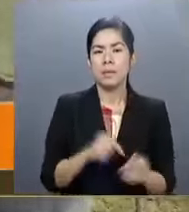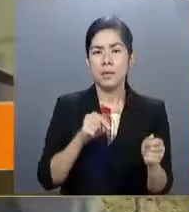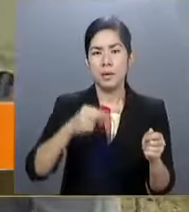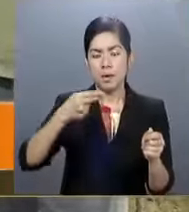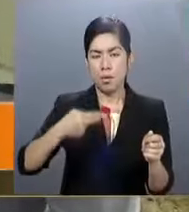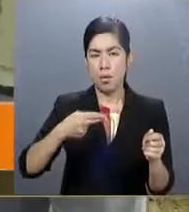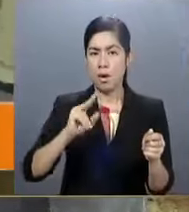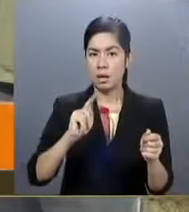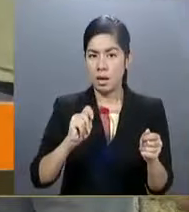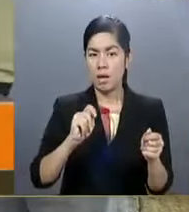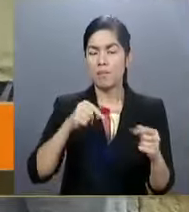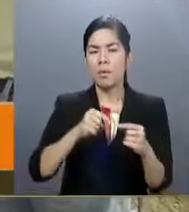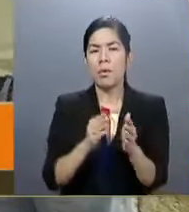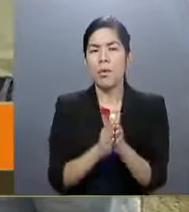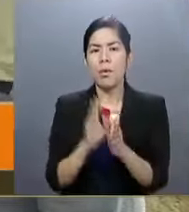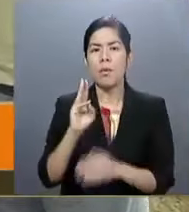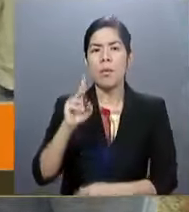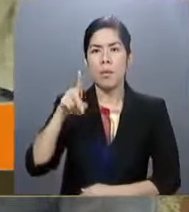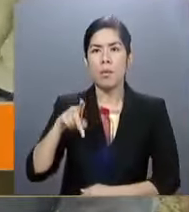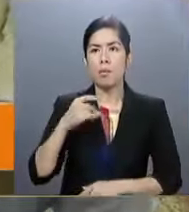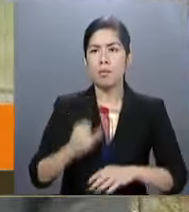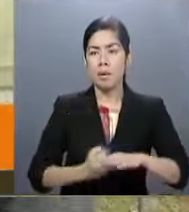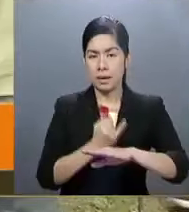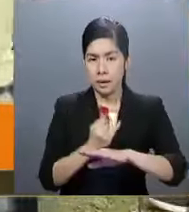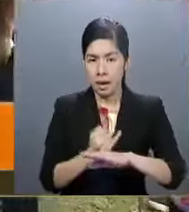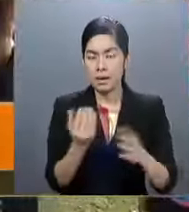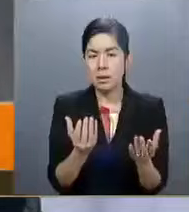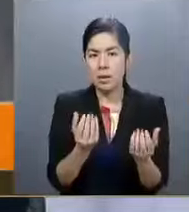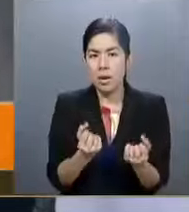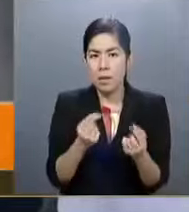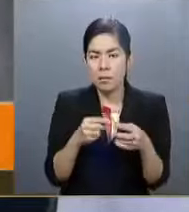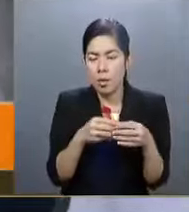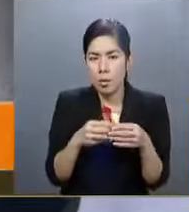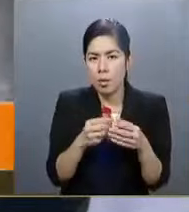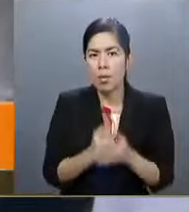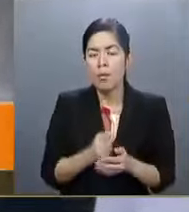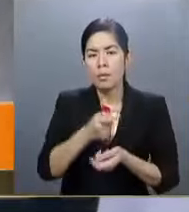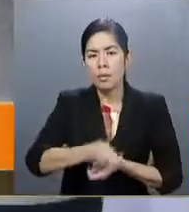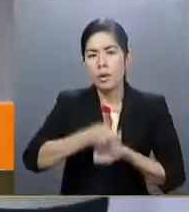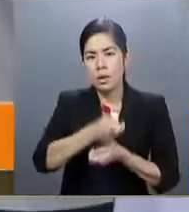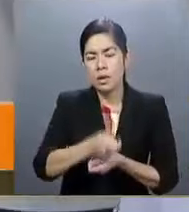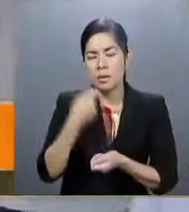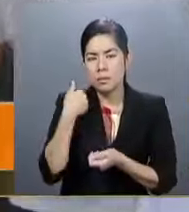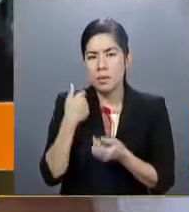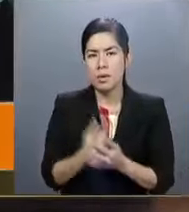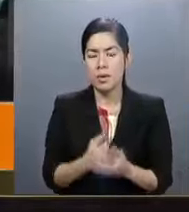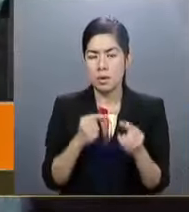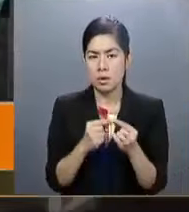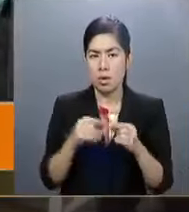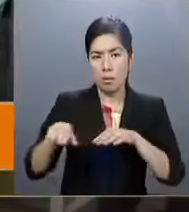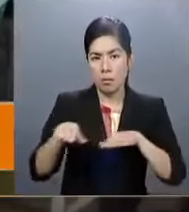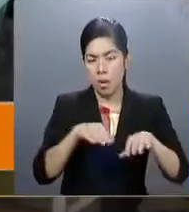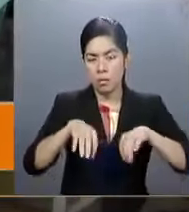านเนื้อที่กว่า 6,000 ไร่แล้วก็เปิดรับสมัครเกษตรกรเข้าร่วมโครงการไปแล้วนะครับเพื่อเตรียมความพร้อมด้านพื้น